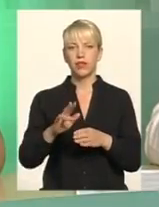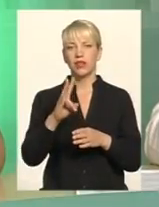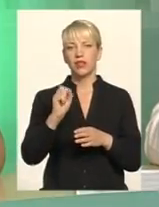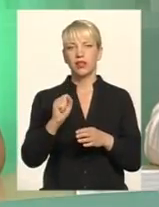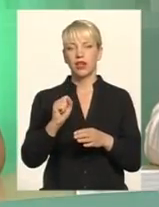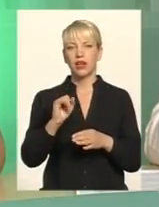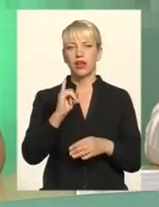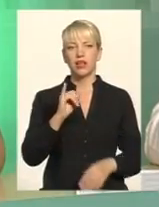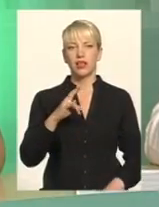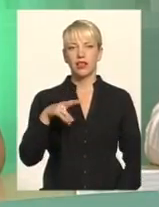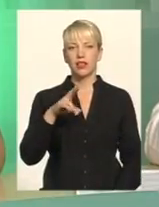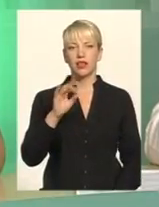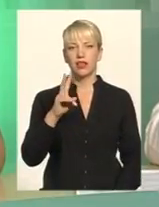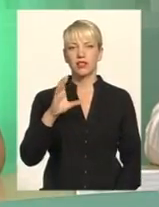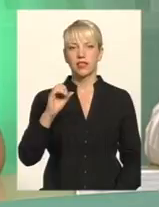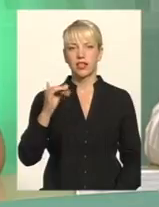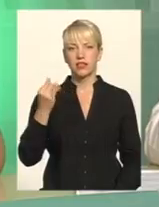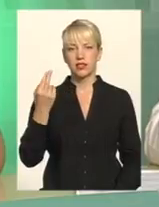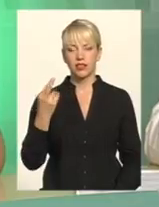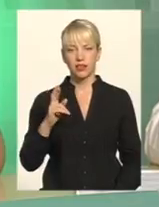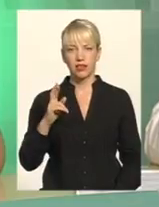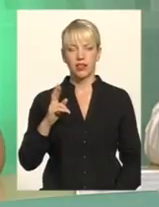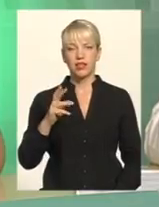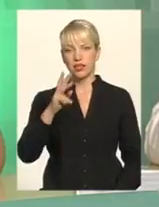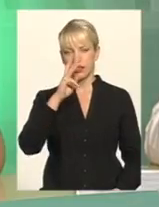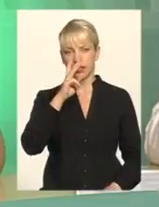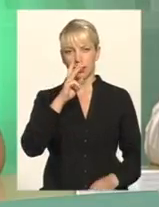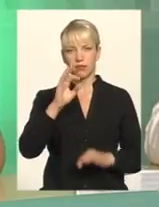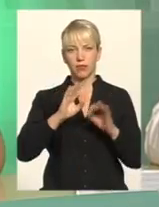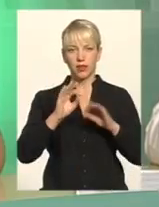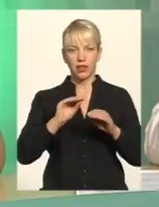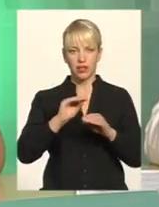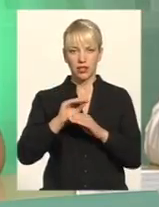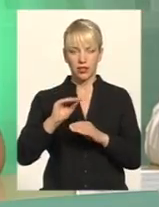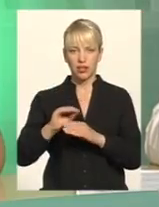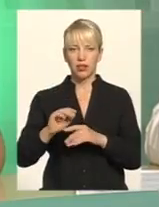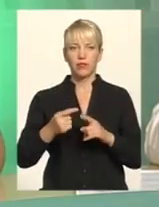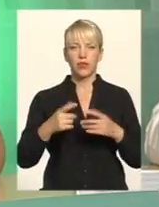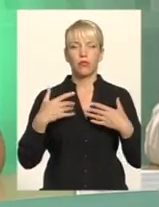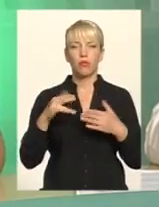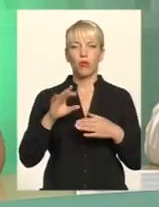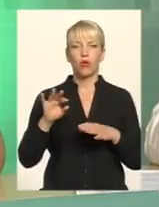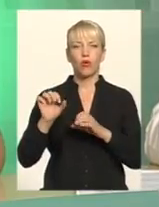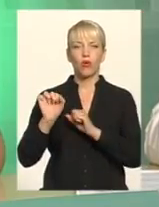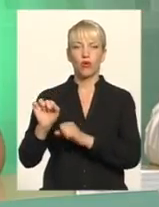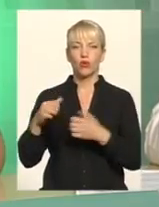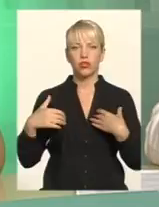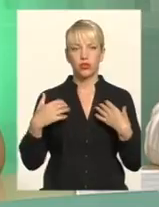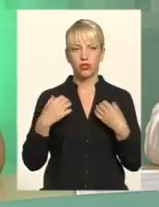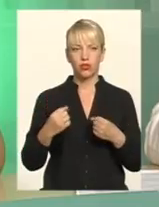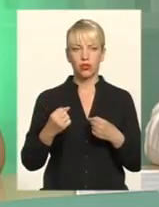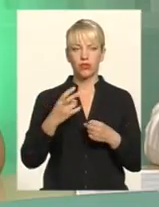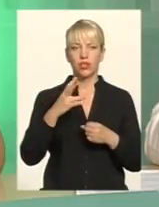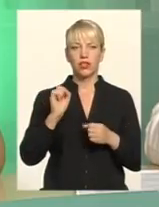індексацію заробітної плати частково бюджетникам. Ми підтримали охорону здоров'я серйозно, суттєво, те, що сказав Іван Ярославович. Звичайно, що